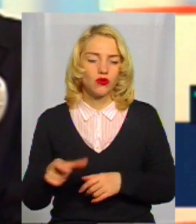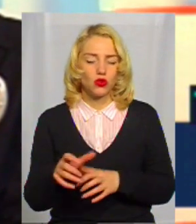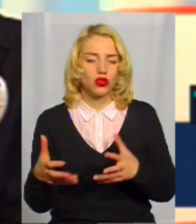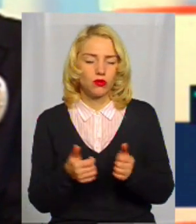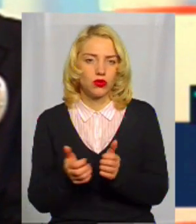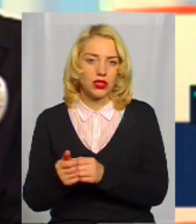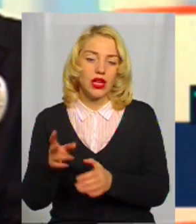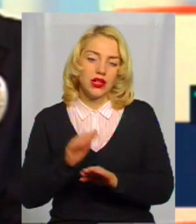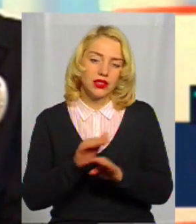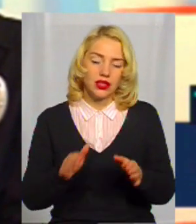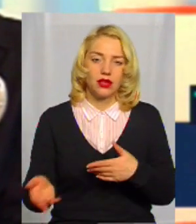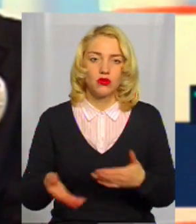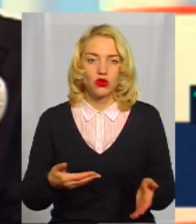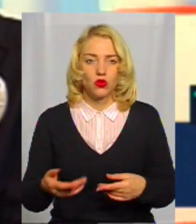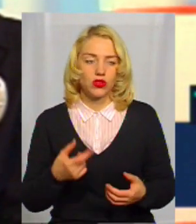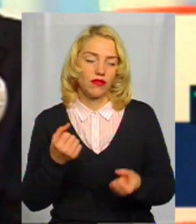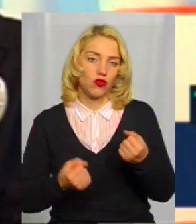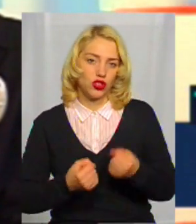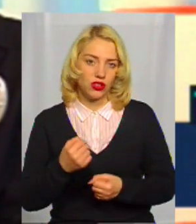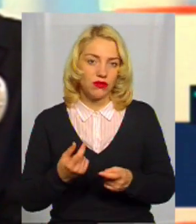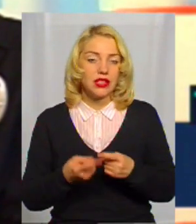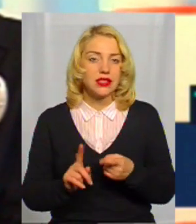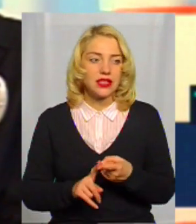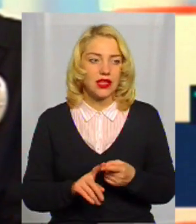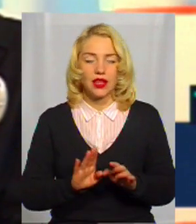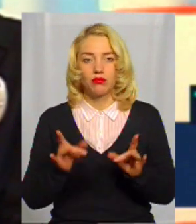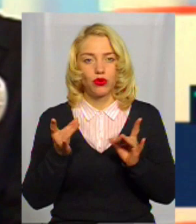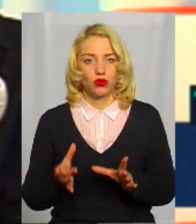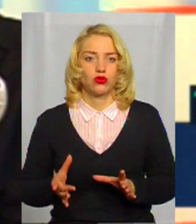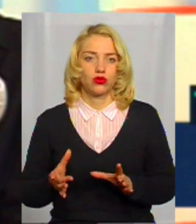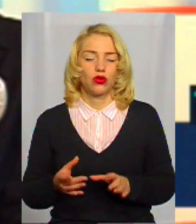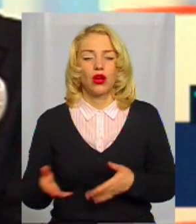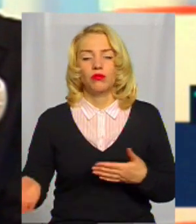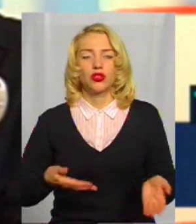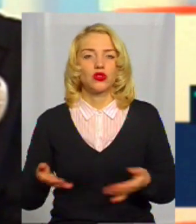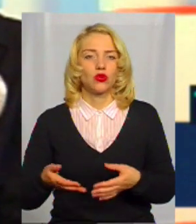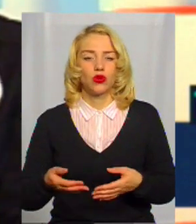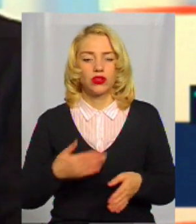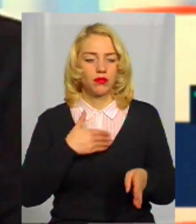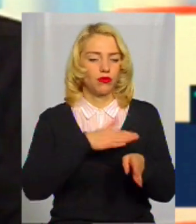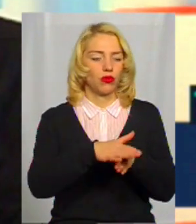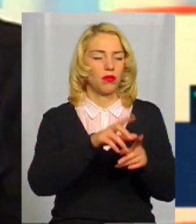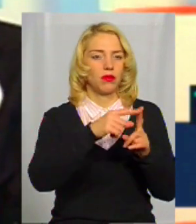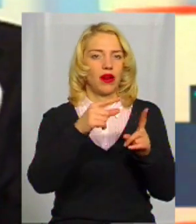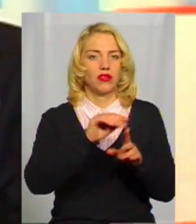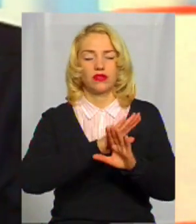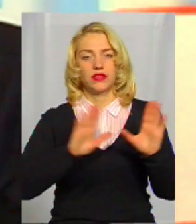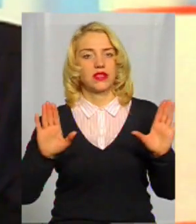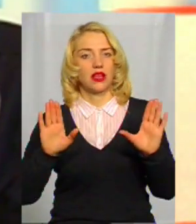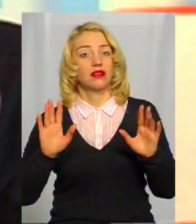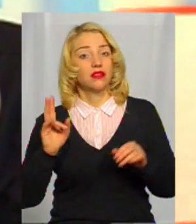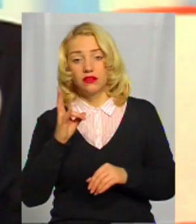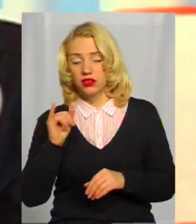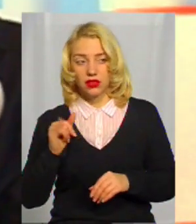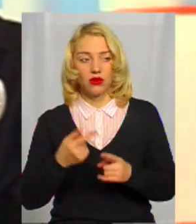дітей, пішоходів, як водіїв. Тобто це не просто пішохід дотримався правил дорожнього руху і все. Тобто, опять